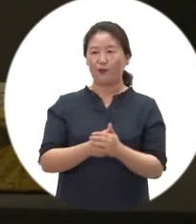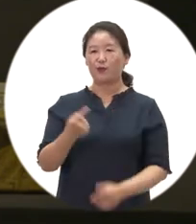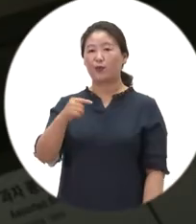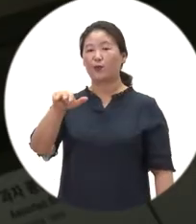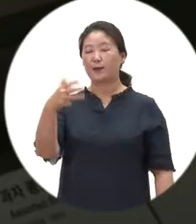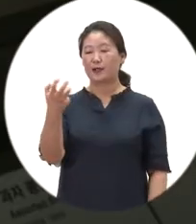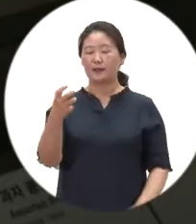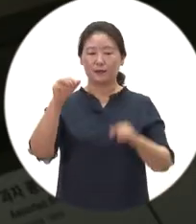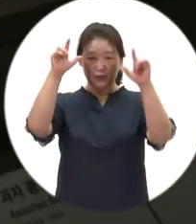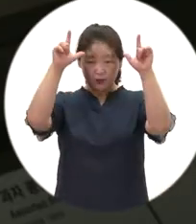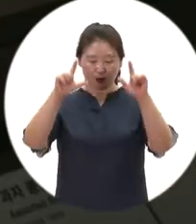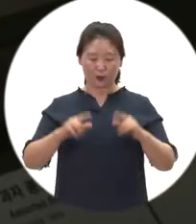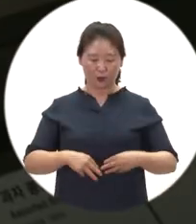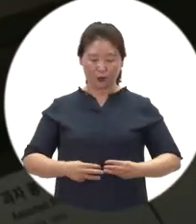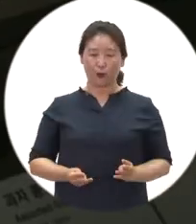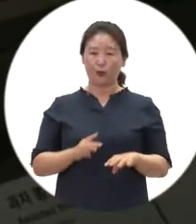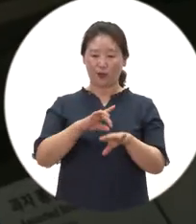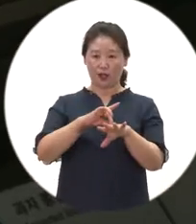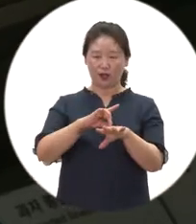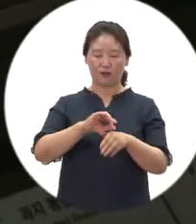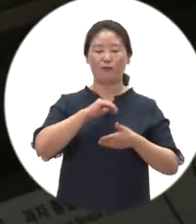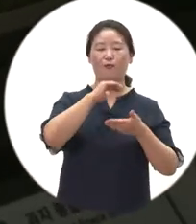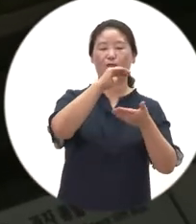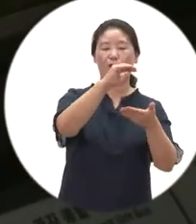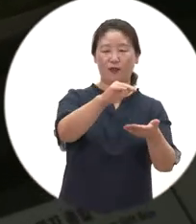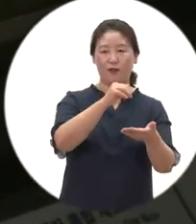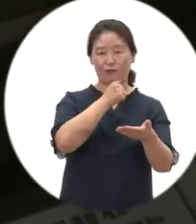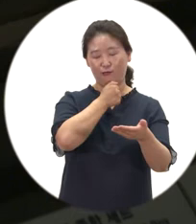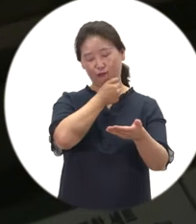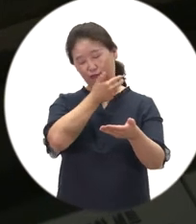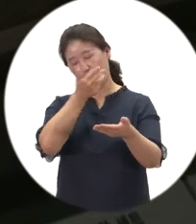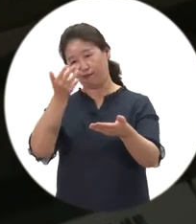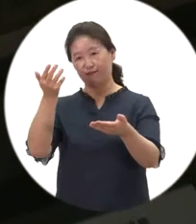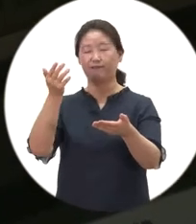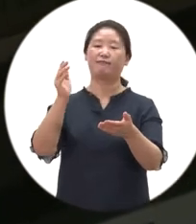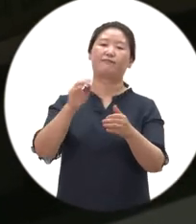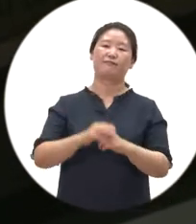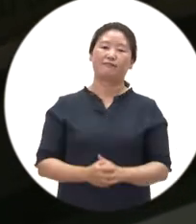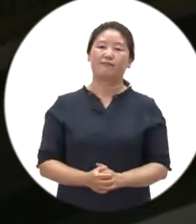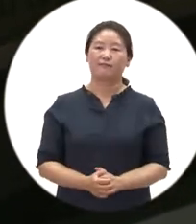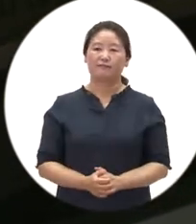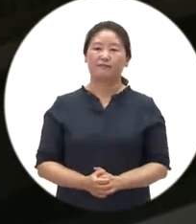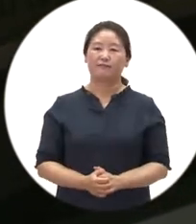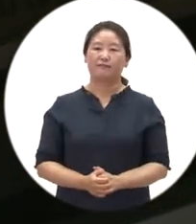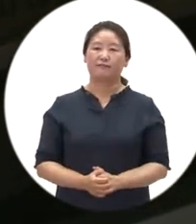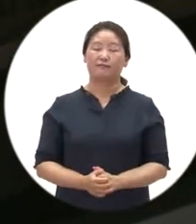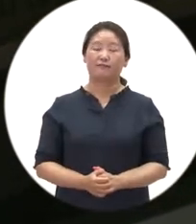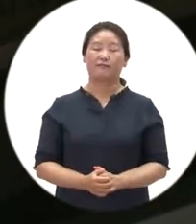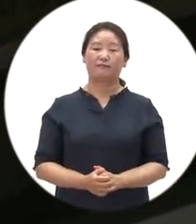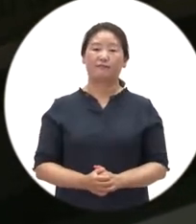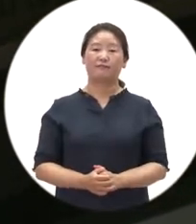했고, 1980년대에 이르러 갈비와 같은 정육 세트 등이 등장하면서 고급화된 추석 선물이